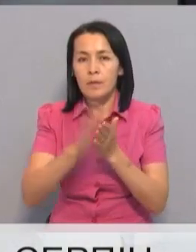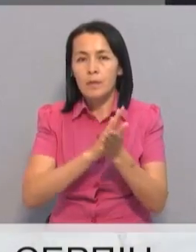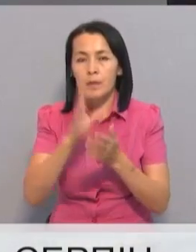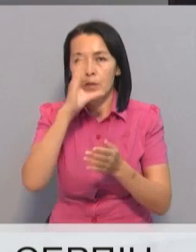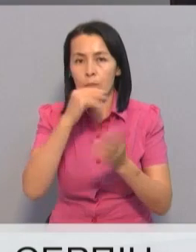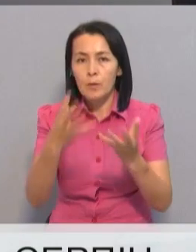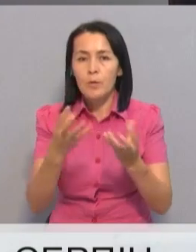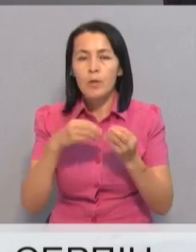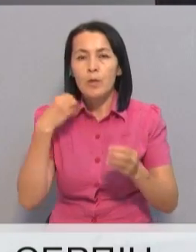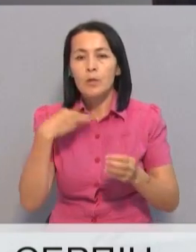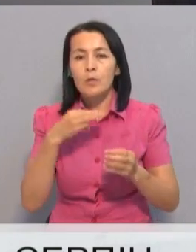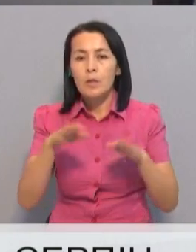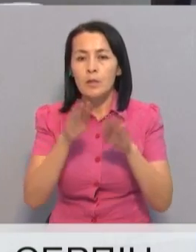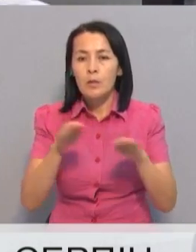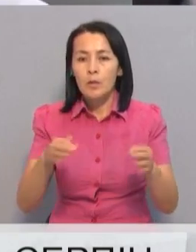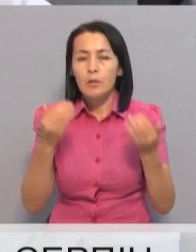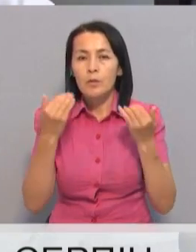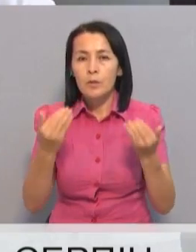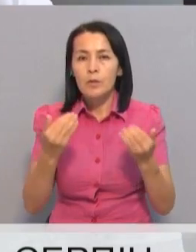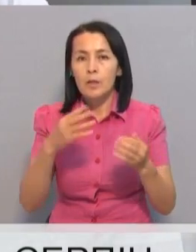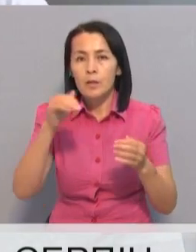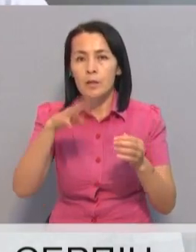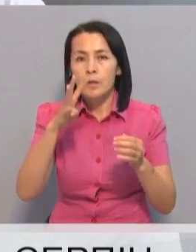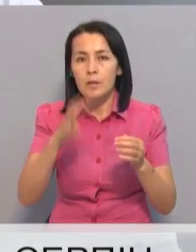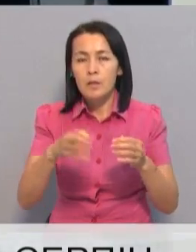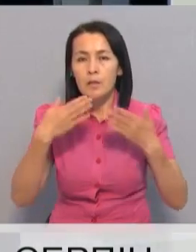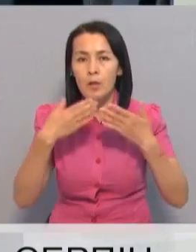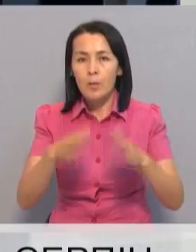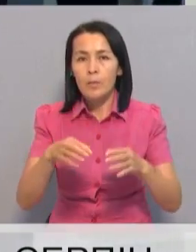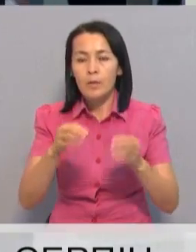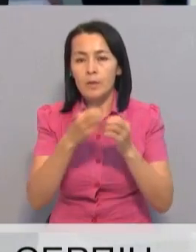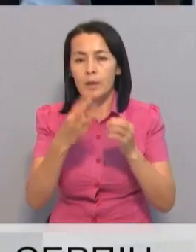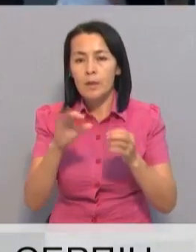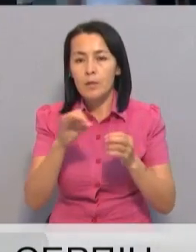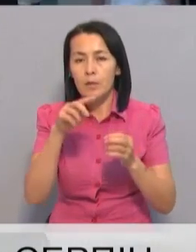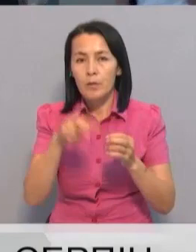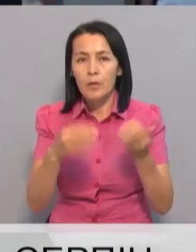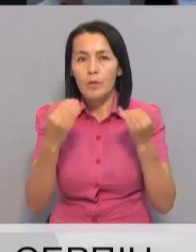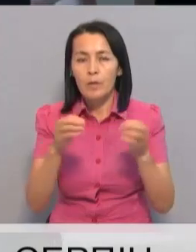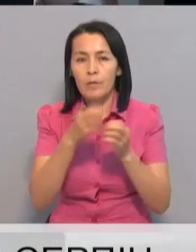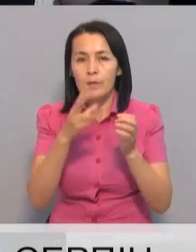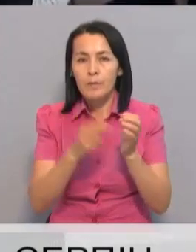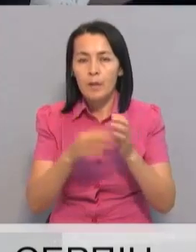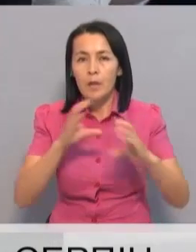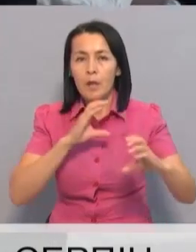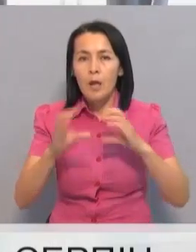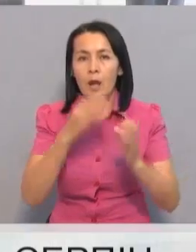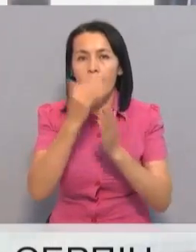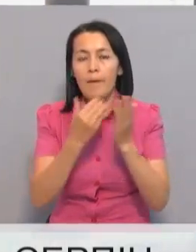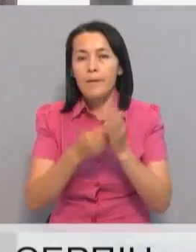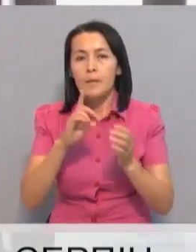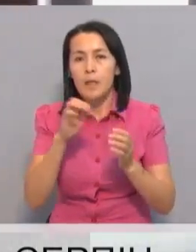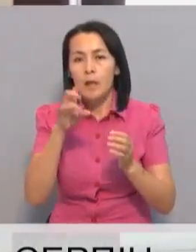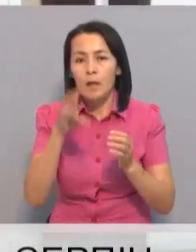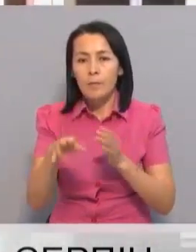смогут получить туркестанские абитуриенты, то есть 1400 выпускников. С 13 июля представители 18 университетов по программе